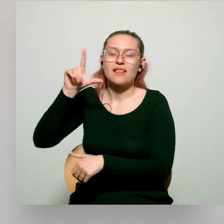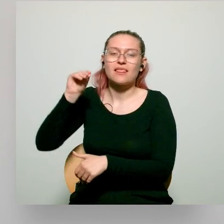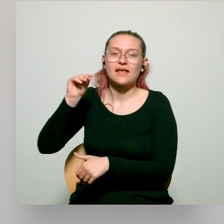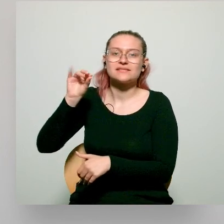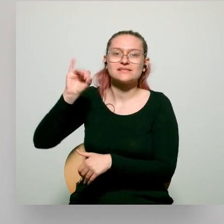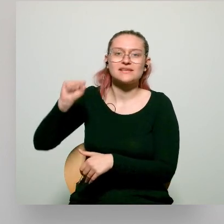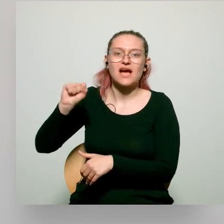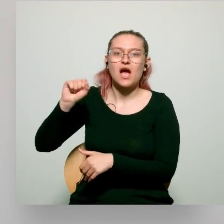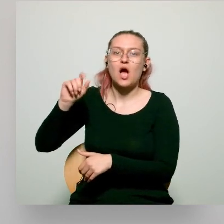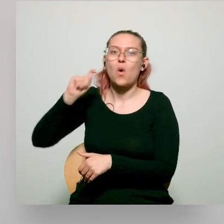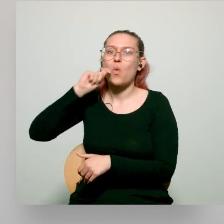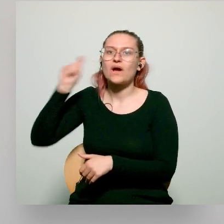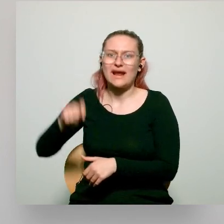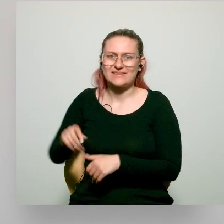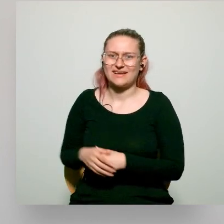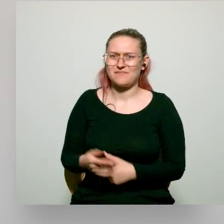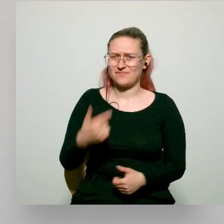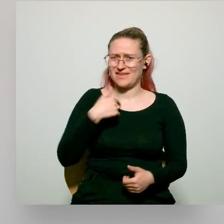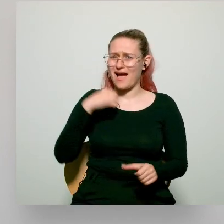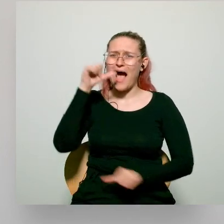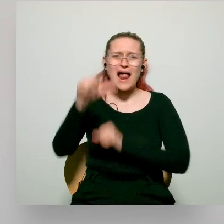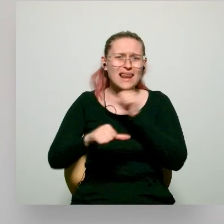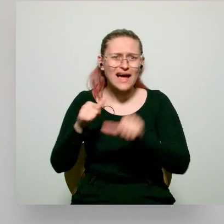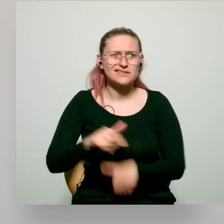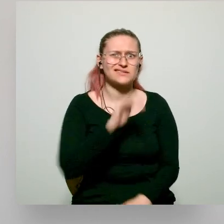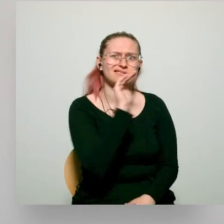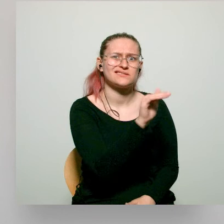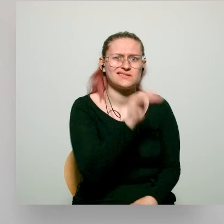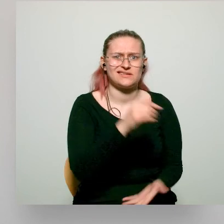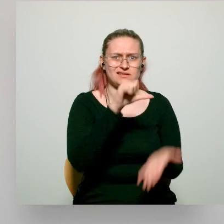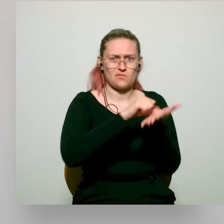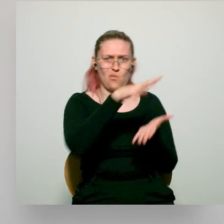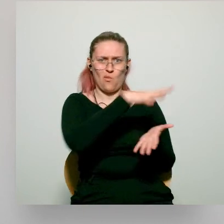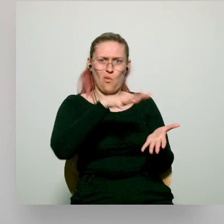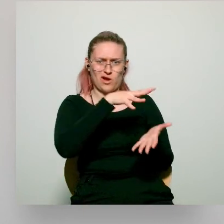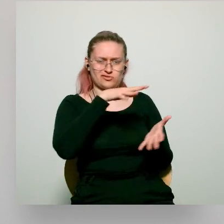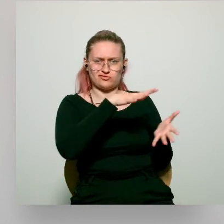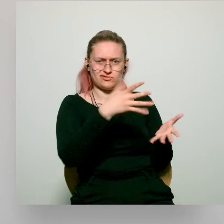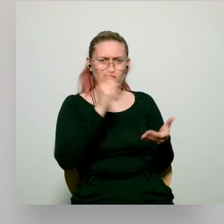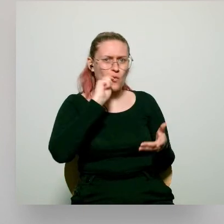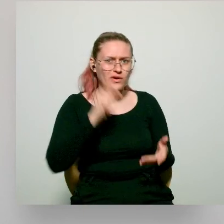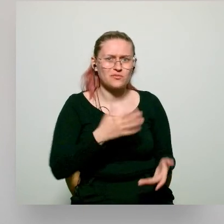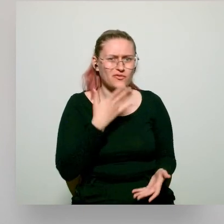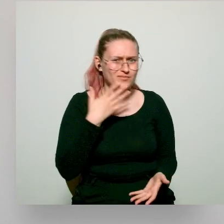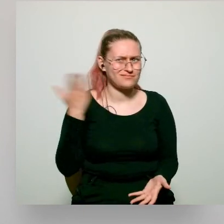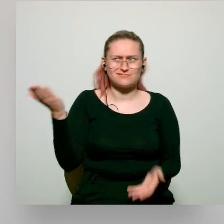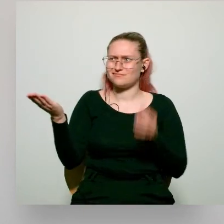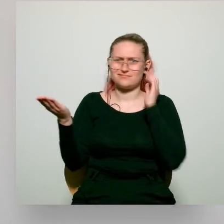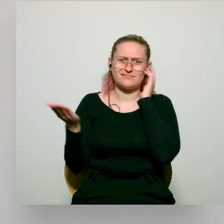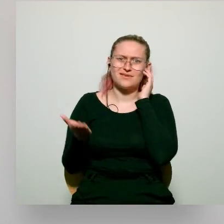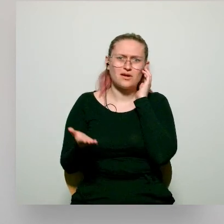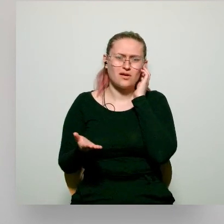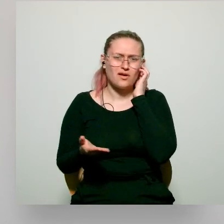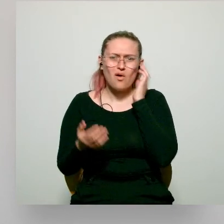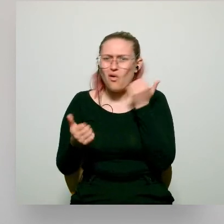przekonywałam społeczność Kijowa, że jest to jakaś hańba, zniewaga dla Lesi Ukraińskiej. Zawsze starałam się pozbawić ten